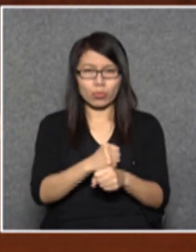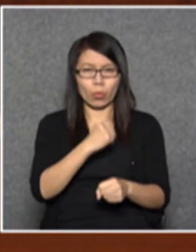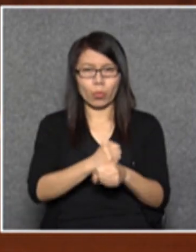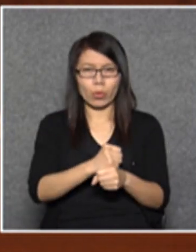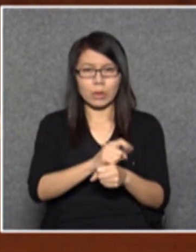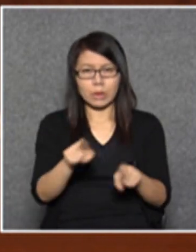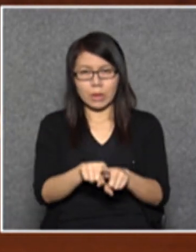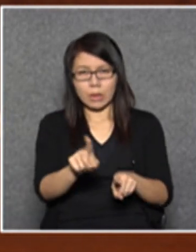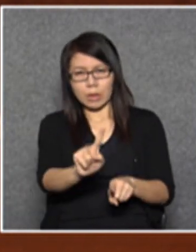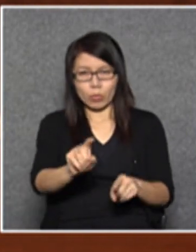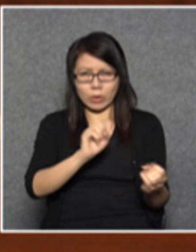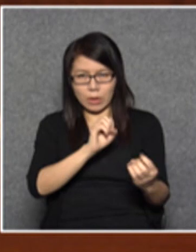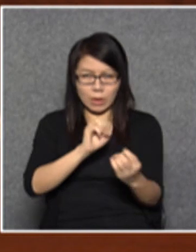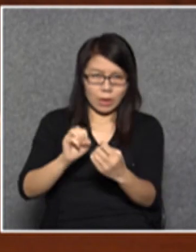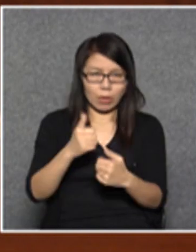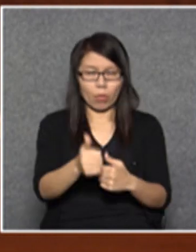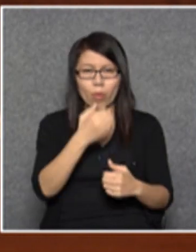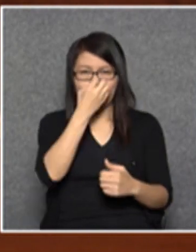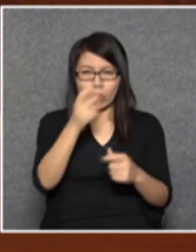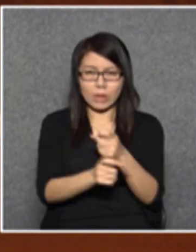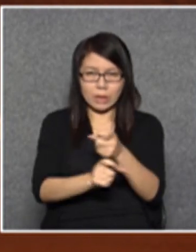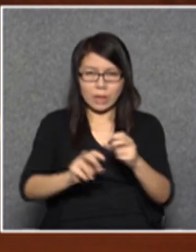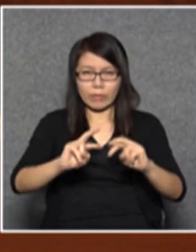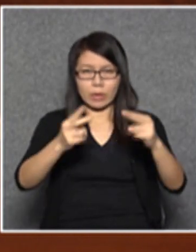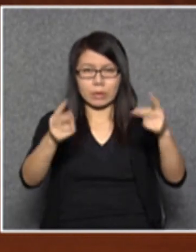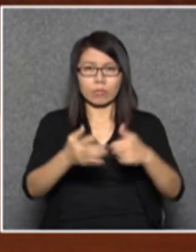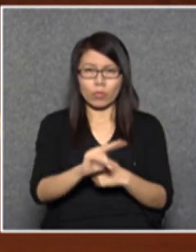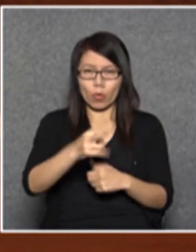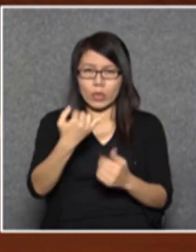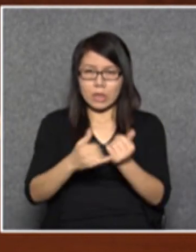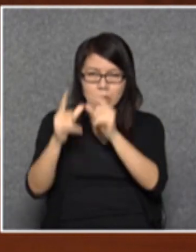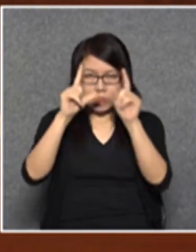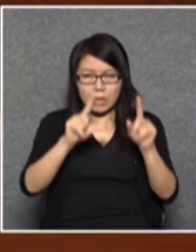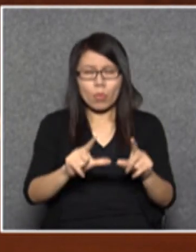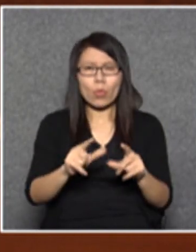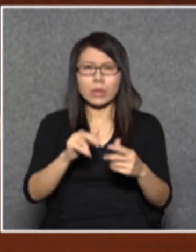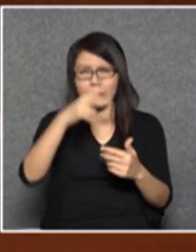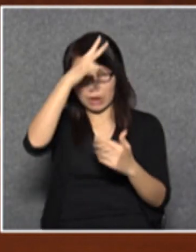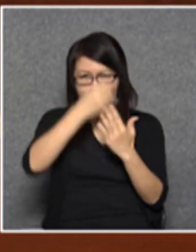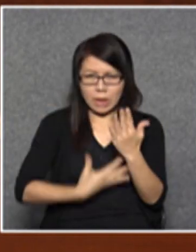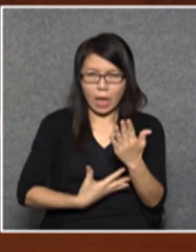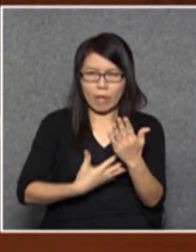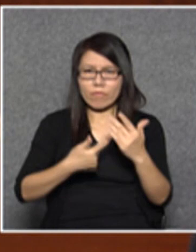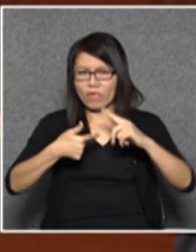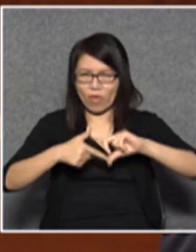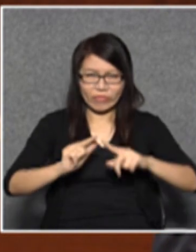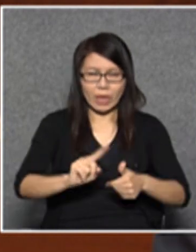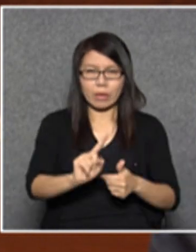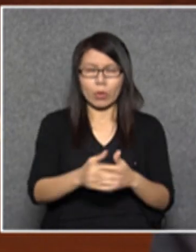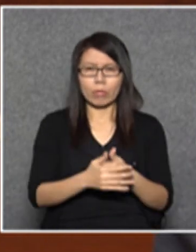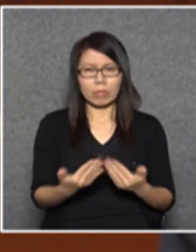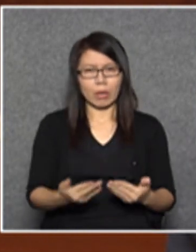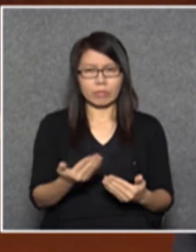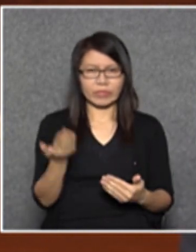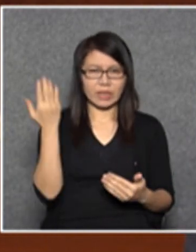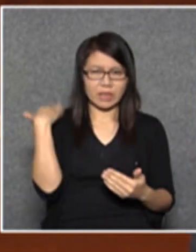點樣可以商量好香港嘅經濟發展、改善民生嘅政策同埋舉措。但係大家喺過去